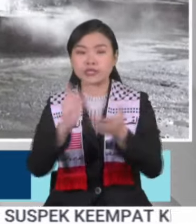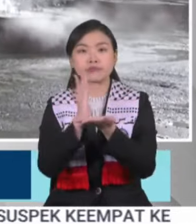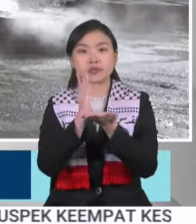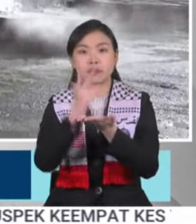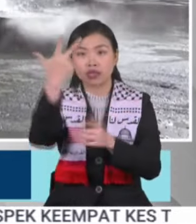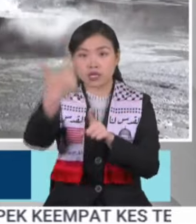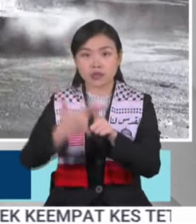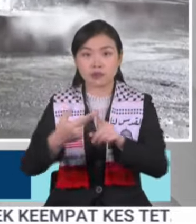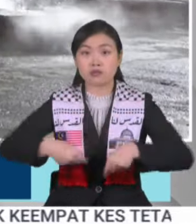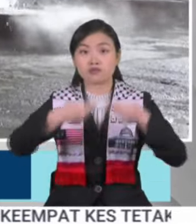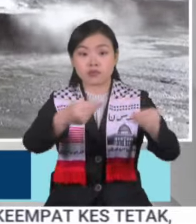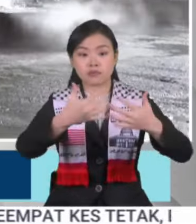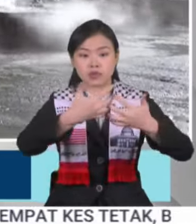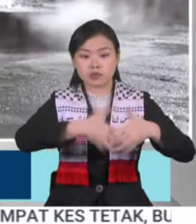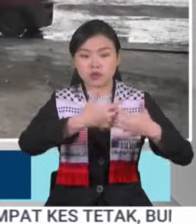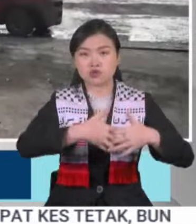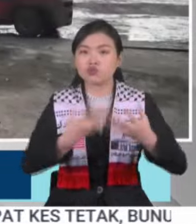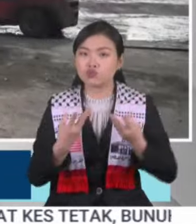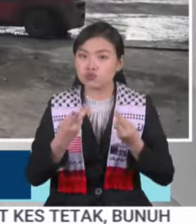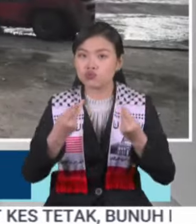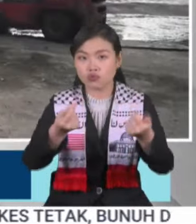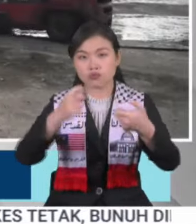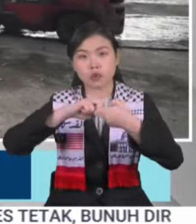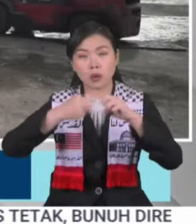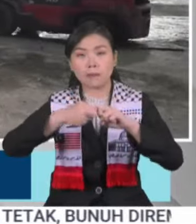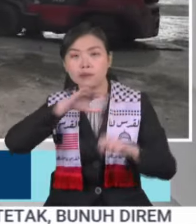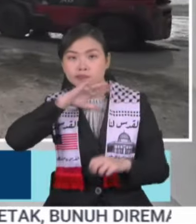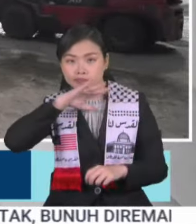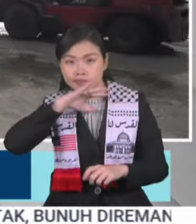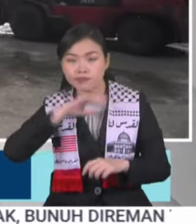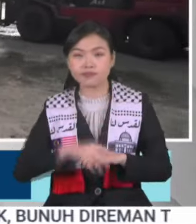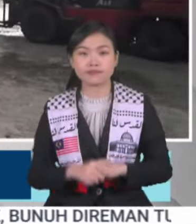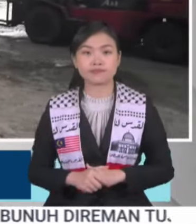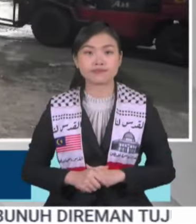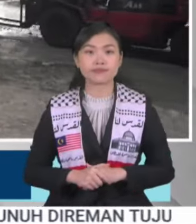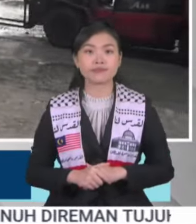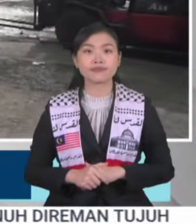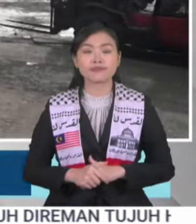3 bulan diberi kepada kilang itu untuk selesaikan isu pencemaran terbabit.